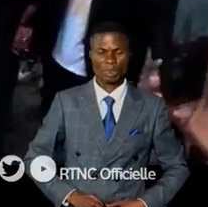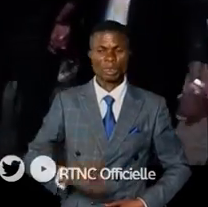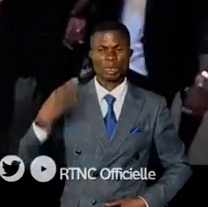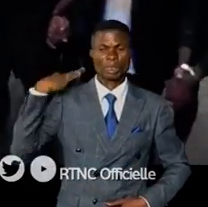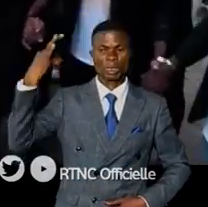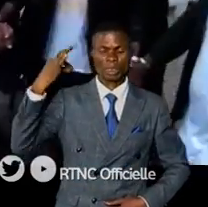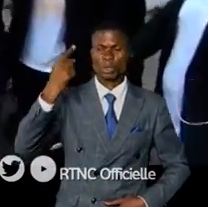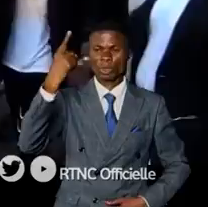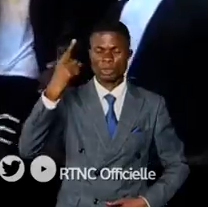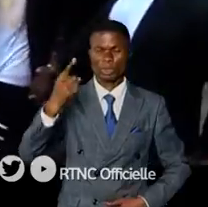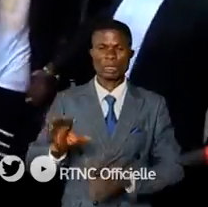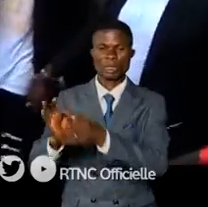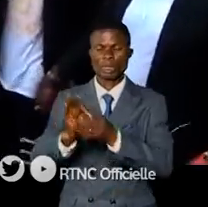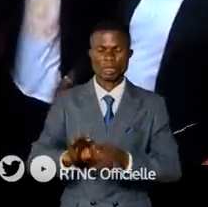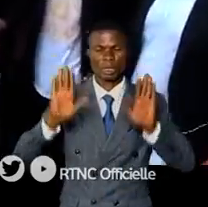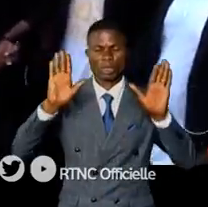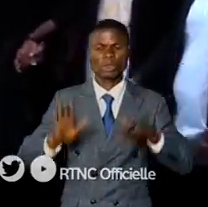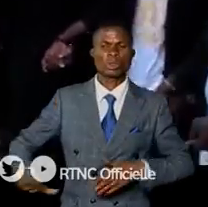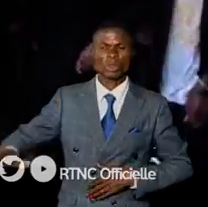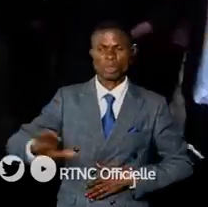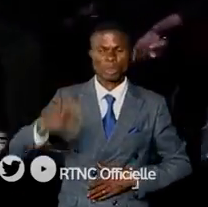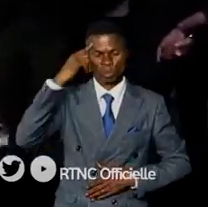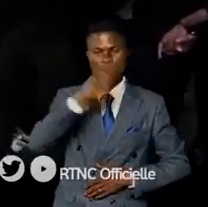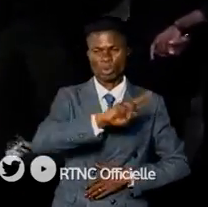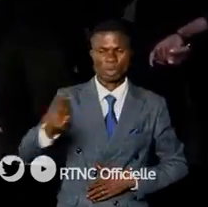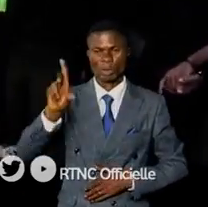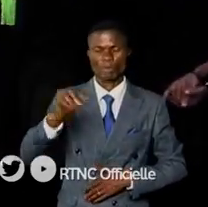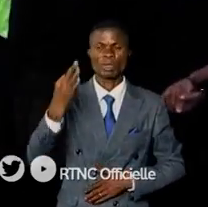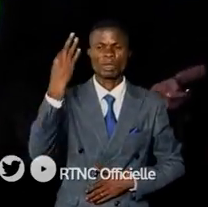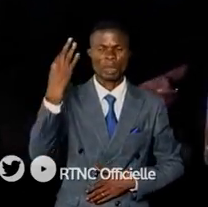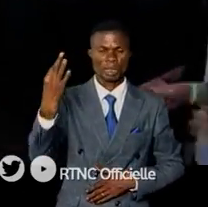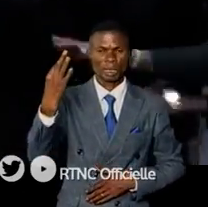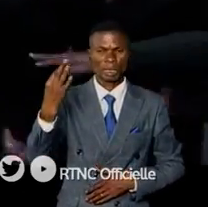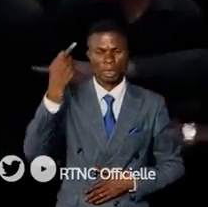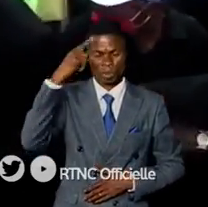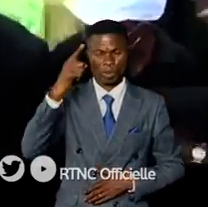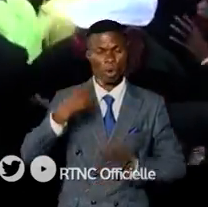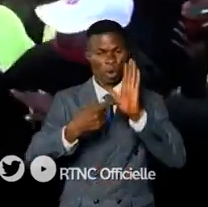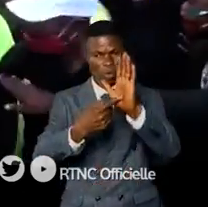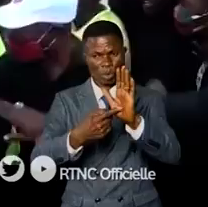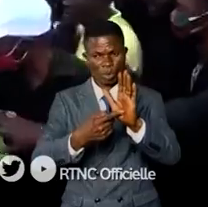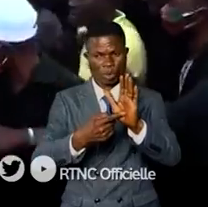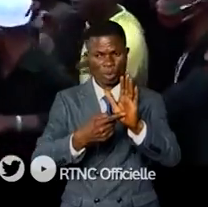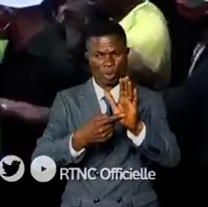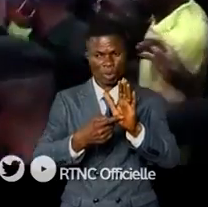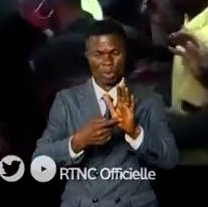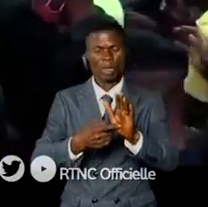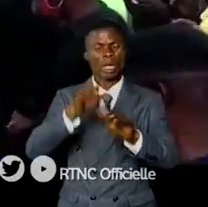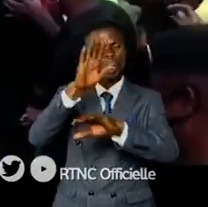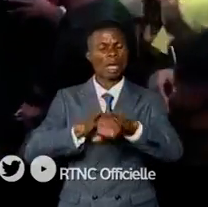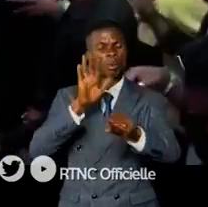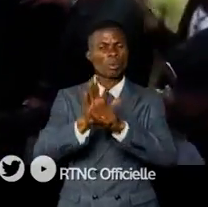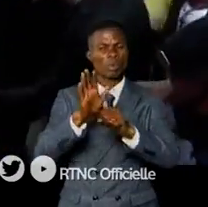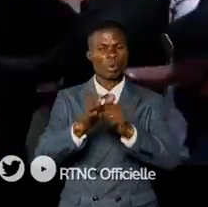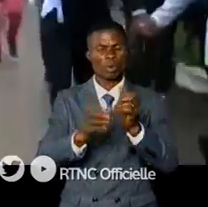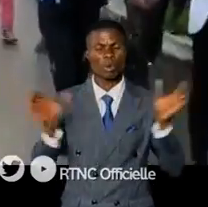candidat commun de l'Union sacrée de la nation pour 2023. Pour les manifester, elle a, sous une pluie battante,